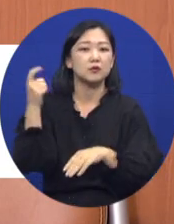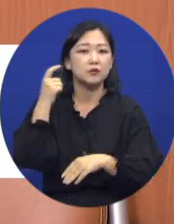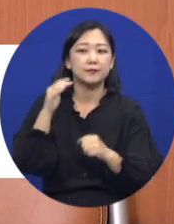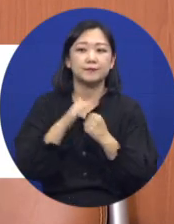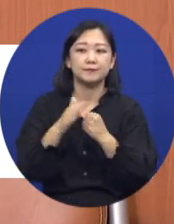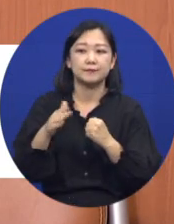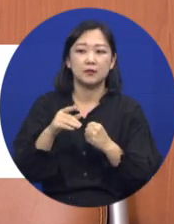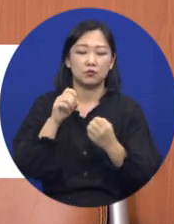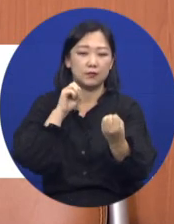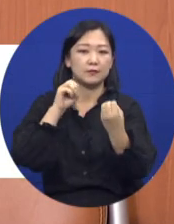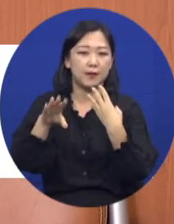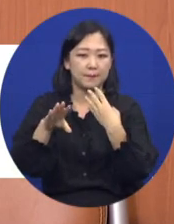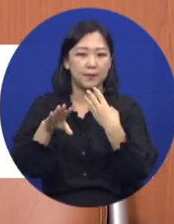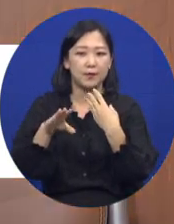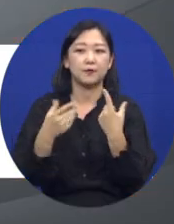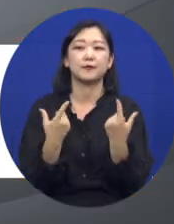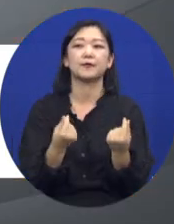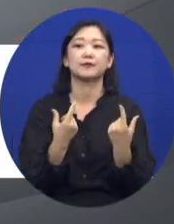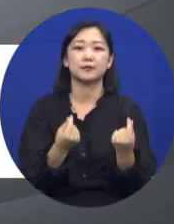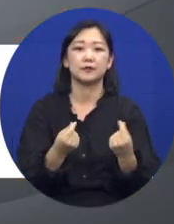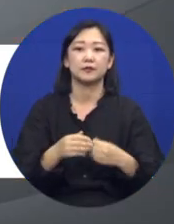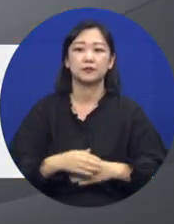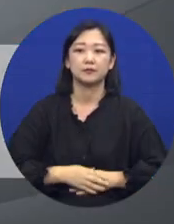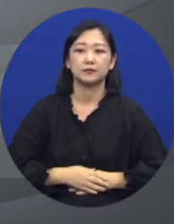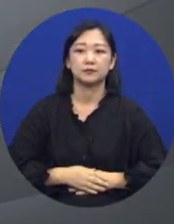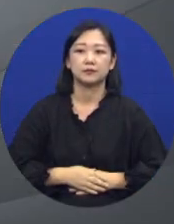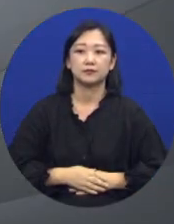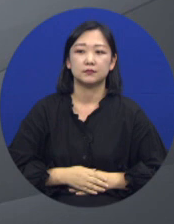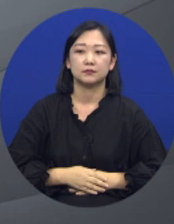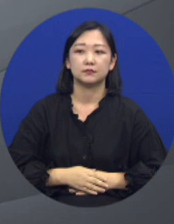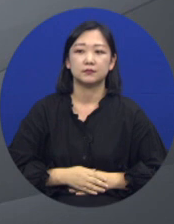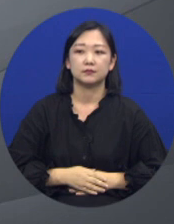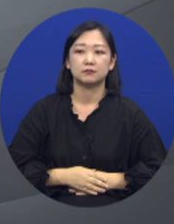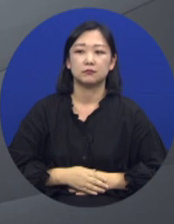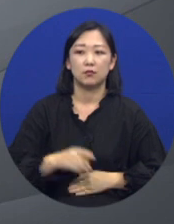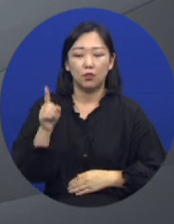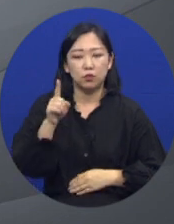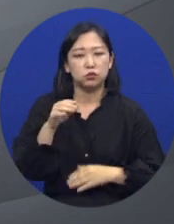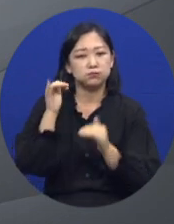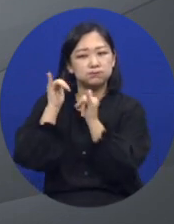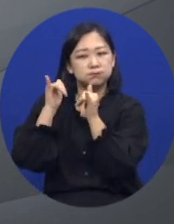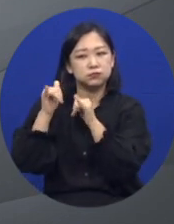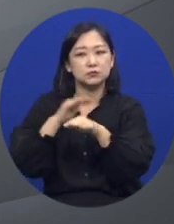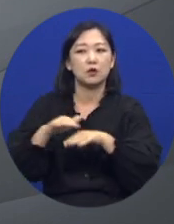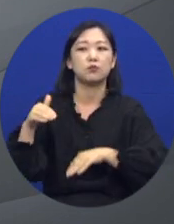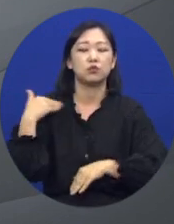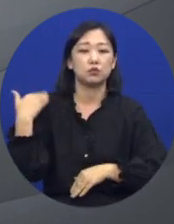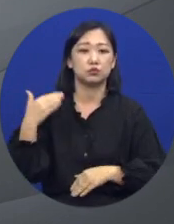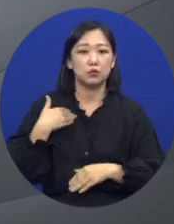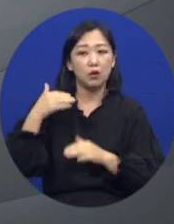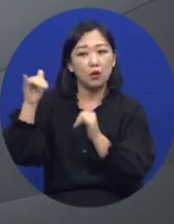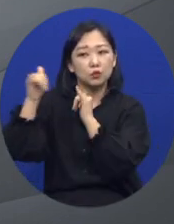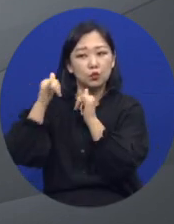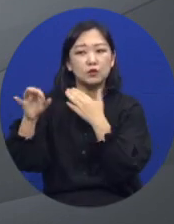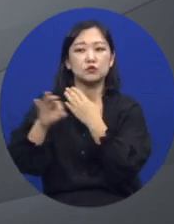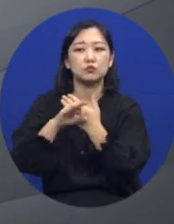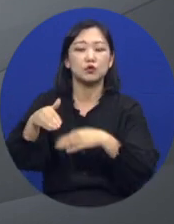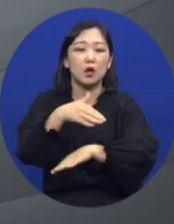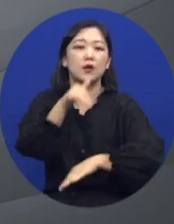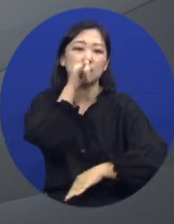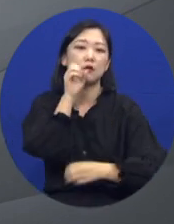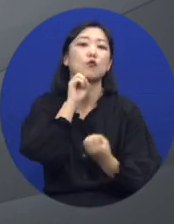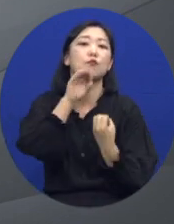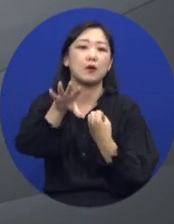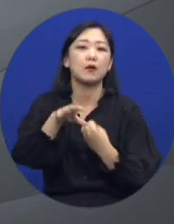때문에 그런 식으로 답변이 나간 것 같습니다. 그 어느 분하고 통화하신지 거의 저도 잘 모르겠습니다. 아니, 제가 통화했으면 제가 저는 말을 좀